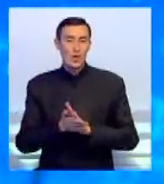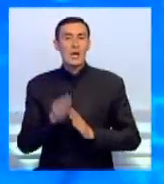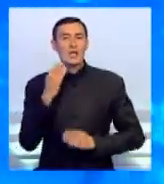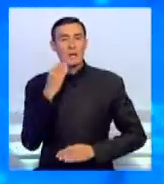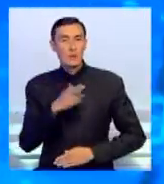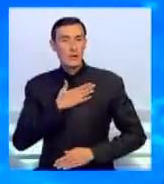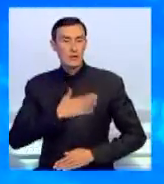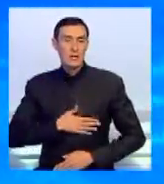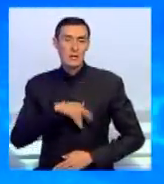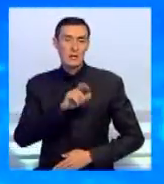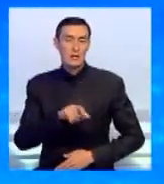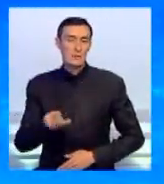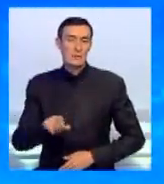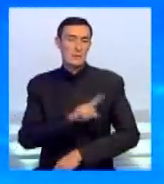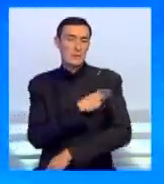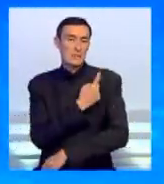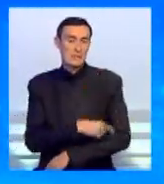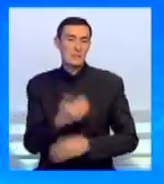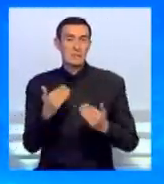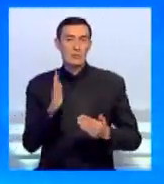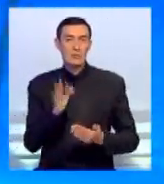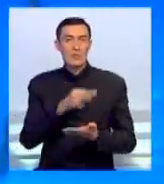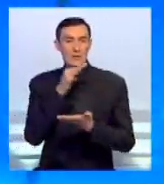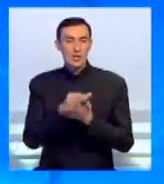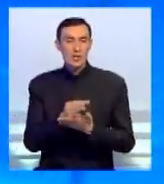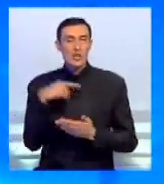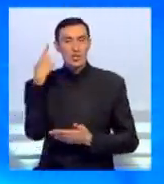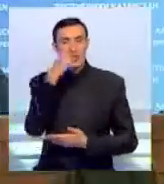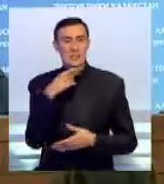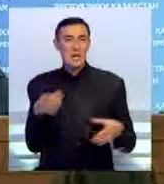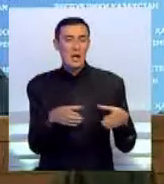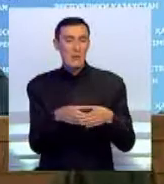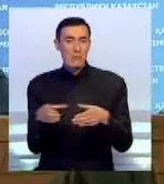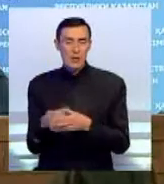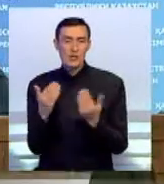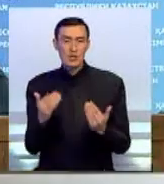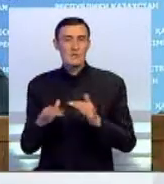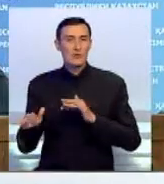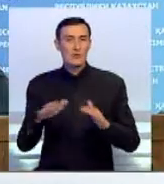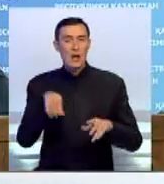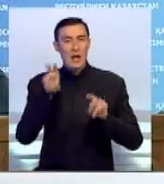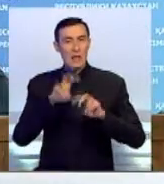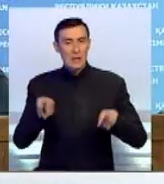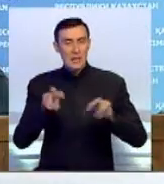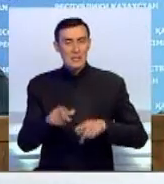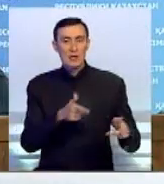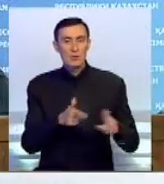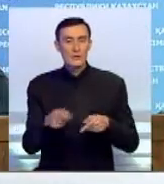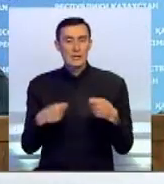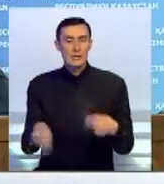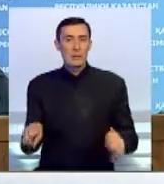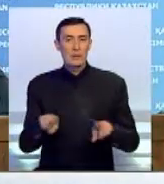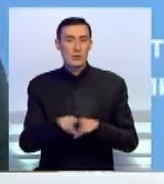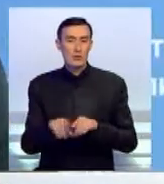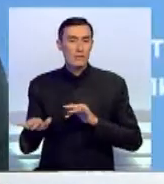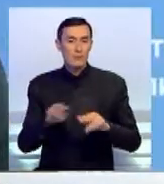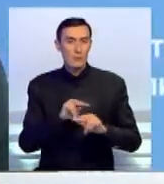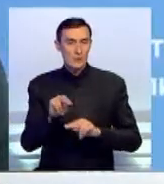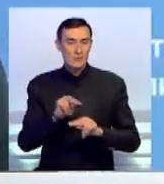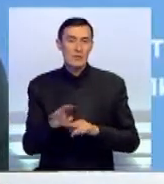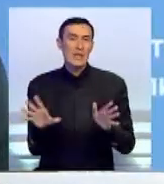помощи? Ответ на этот вопрос теперь будут искать частные компании. Кроме того, сейчас ведется анализ готовности рынка по такой группе функций,